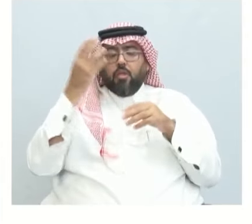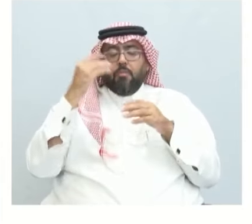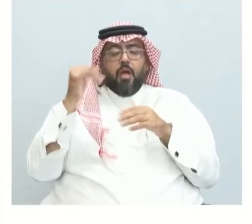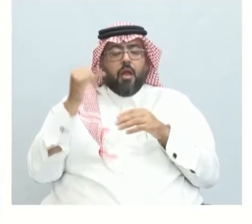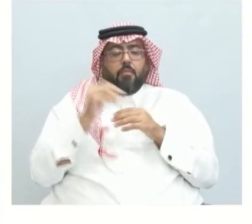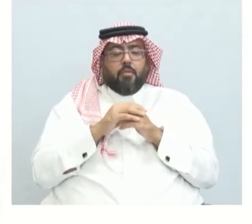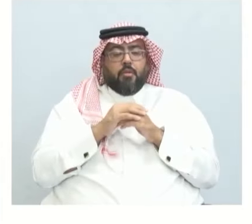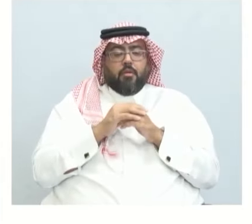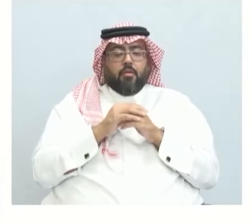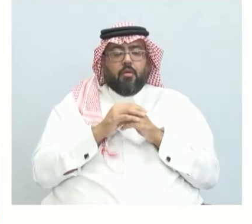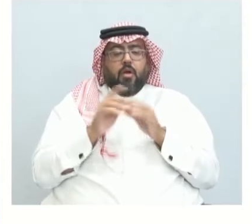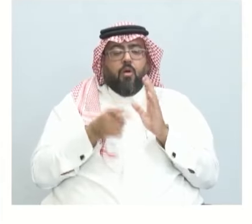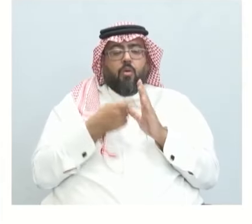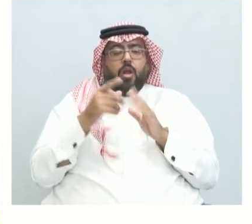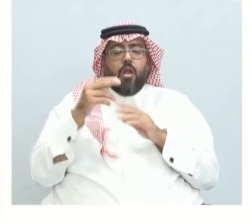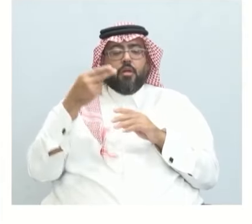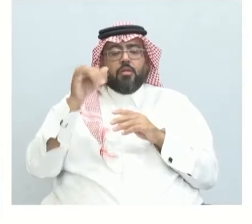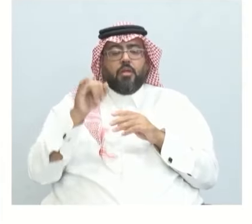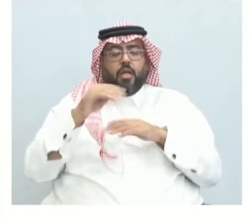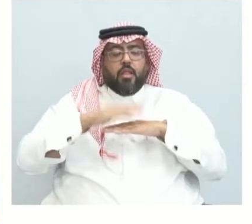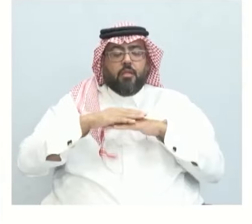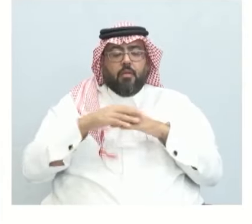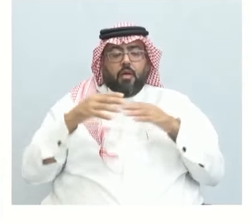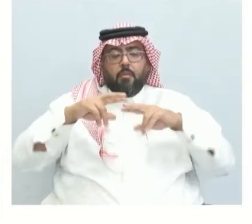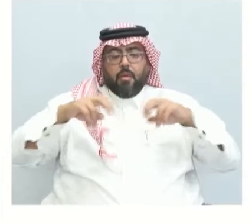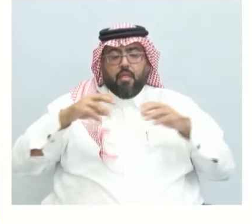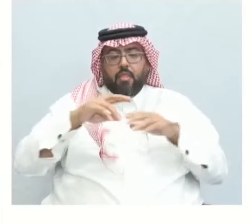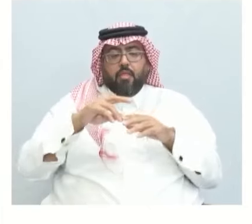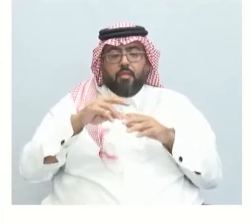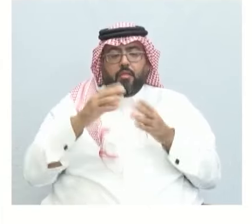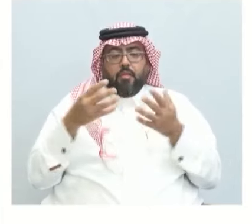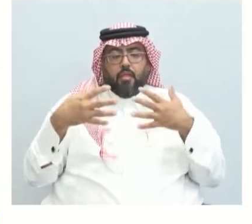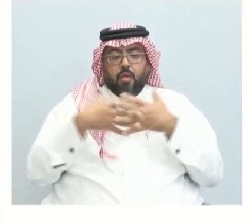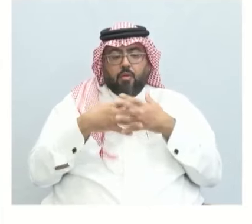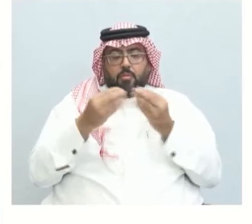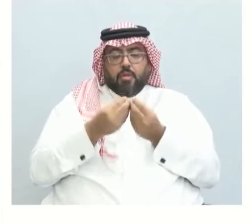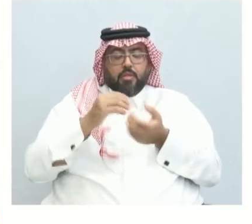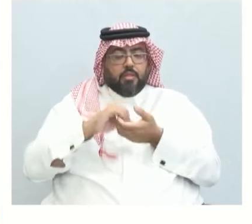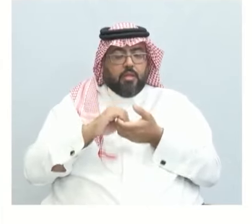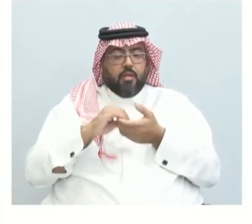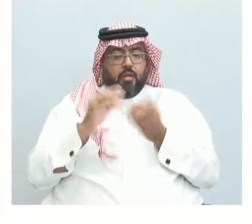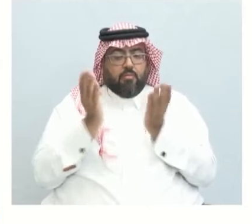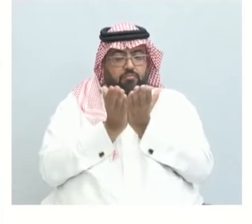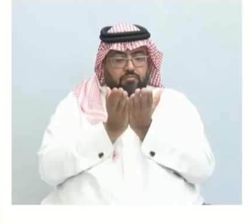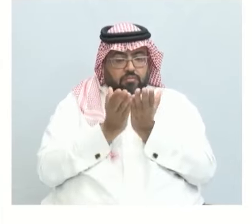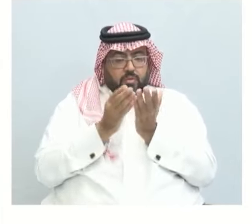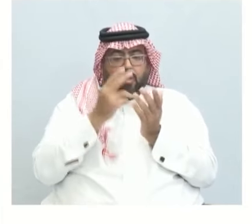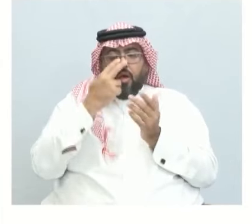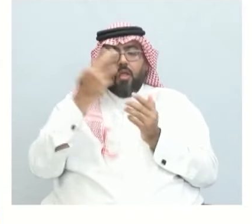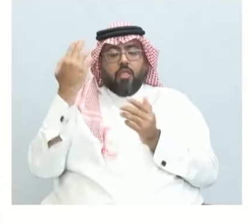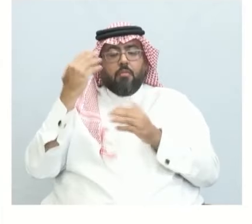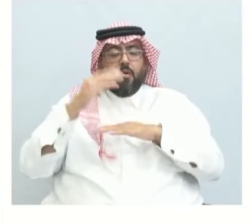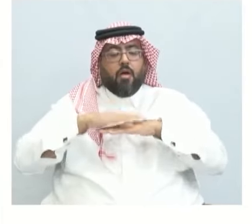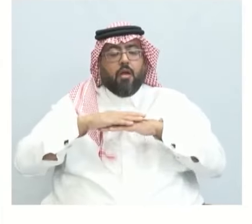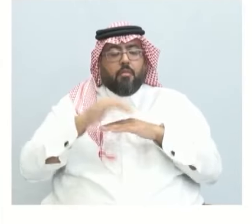العربي هو يعد اول عصور ادبيه ابحث بالتعاون مع زملائك في وحدات هذا الكتاب او مراجعك الادبيه عن عصور الادب العربي